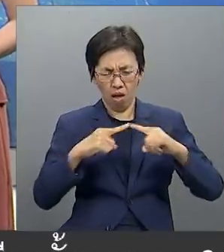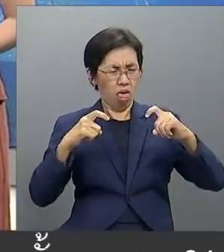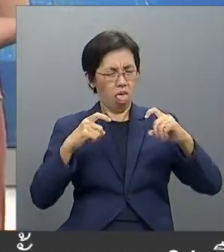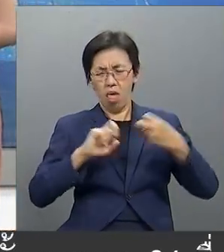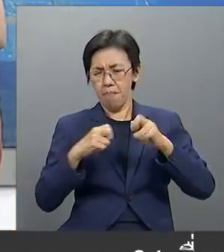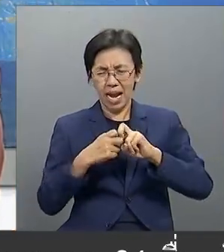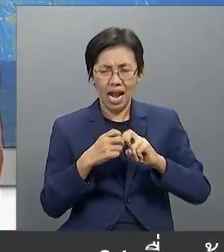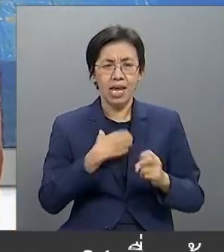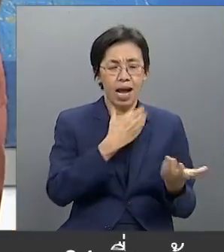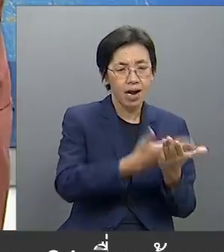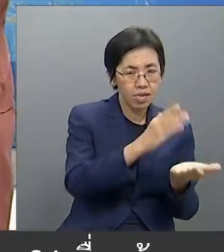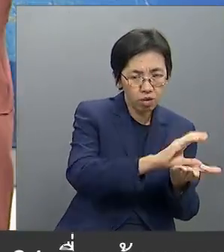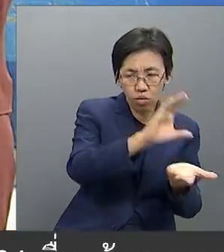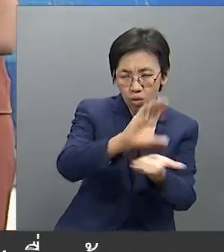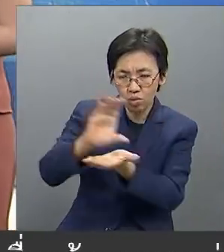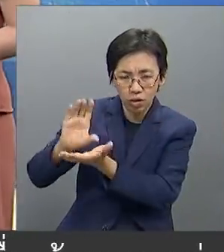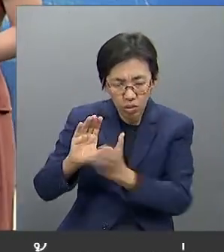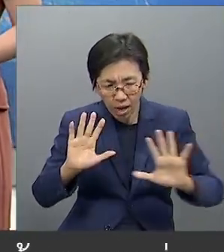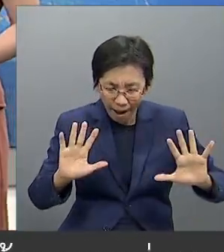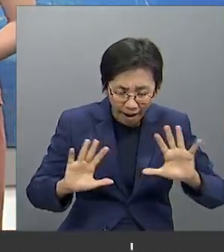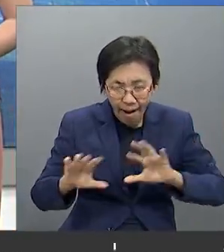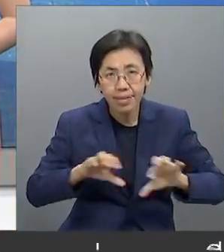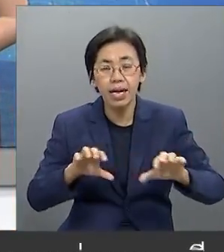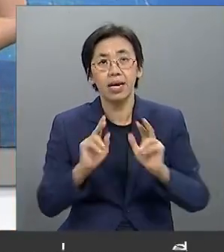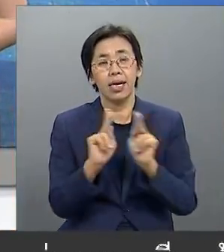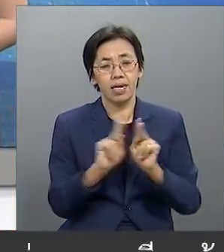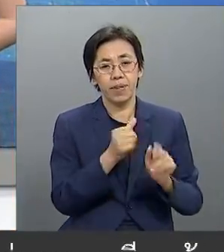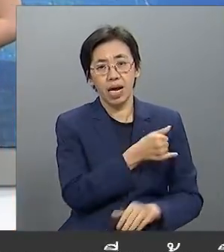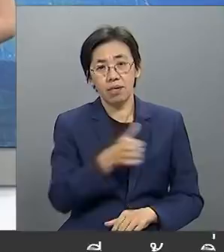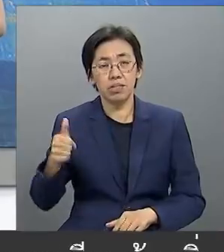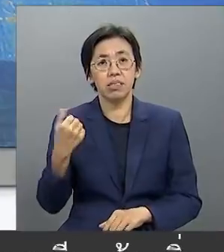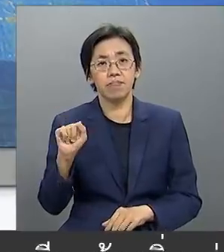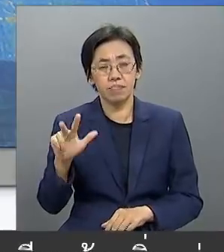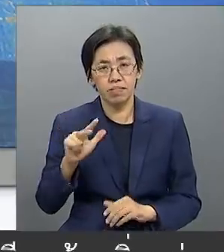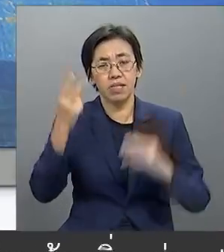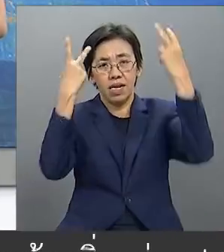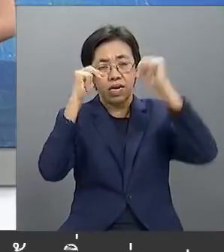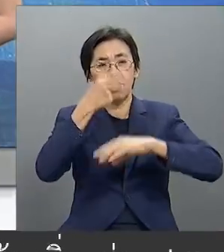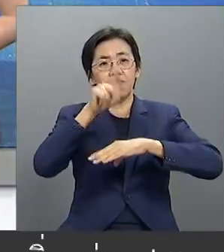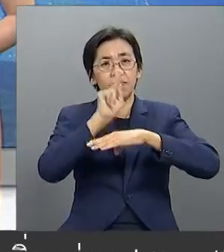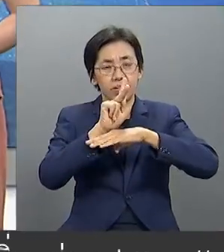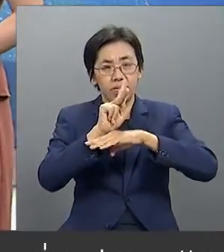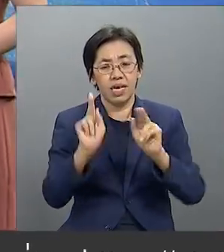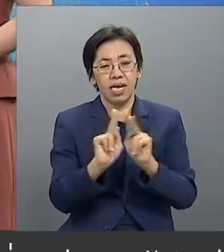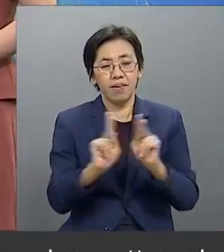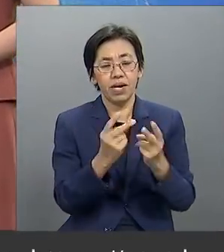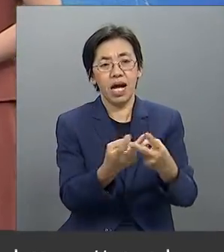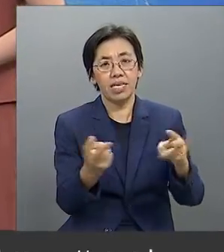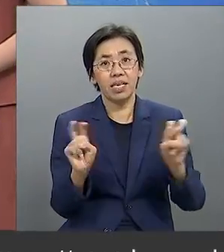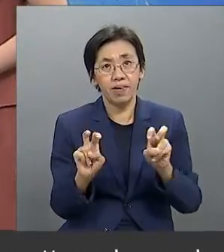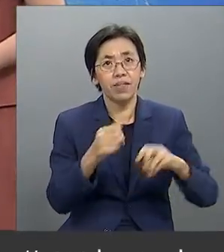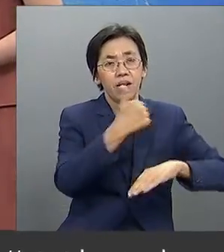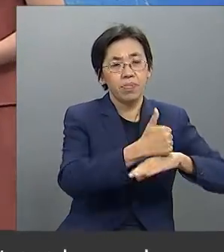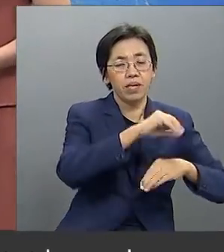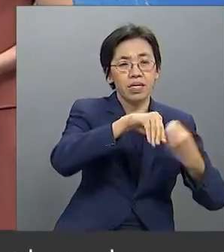กันนะคะก็มาการก็จะมีทั้งหมด 13คนค่ะนายกรัฐมนตรีเป็นประธานแล้วก็ผู้อำนวยการสำนักงานเศรษฐกิจการคลัง